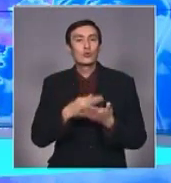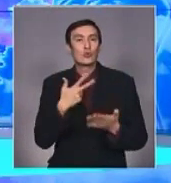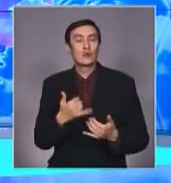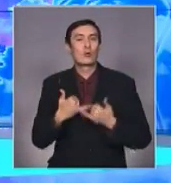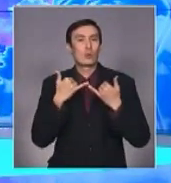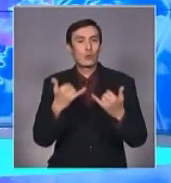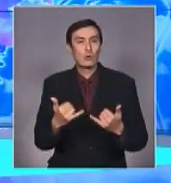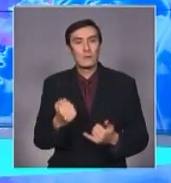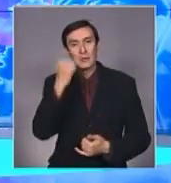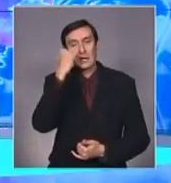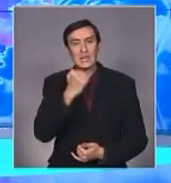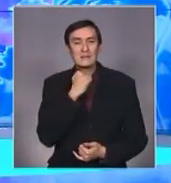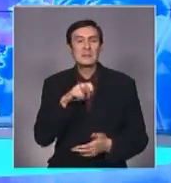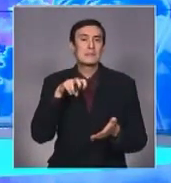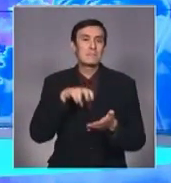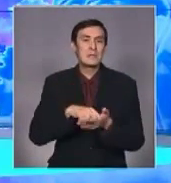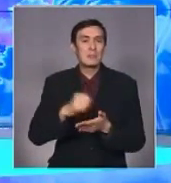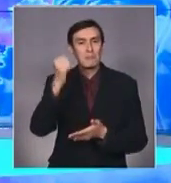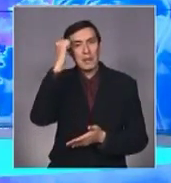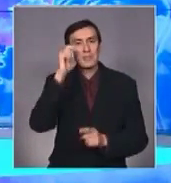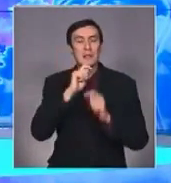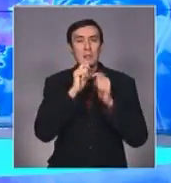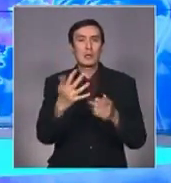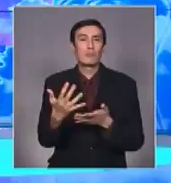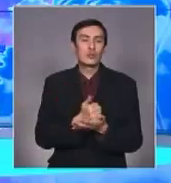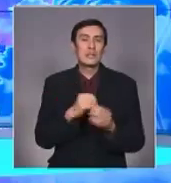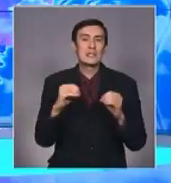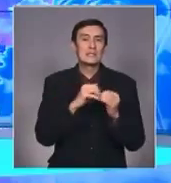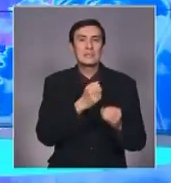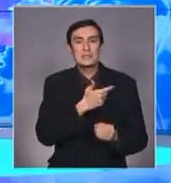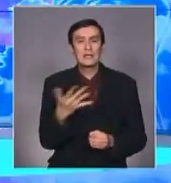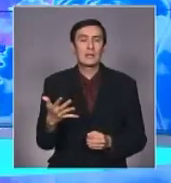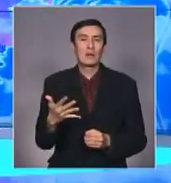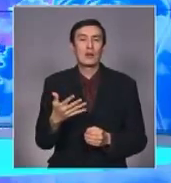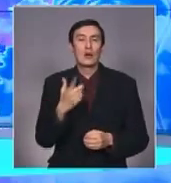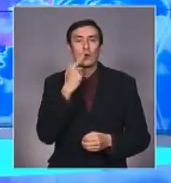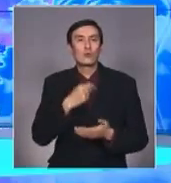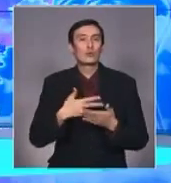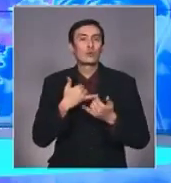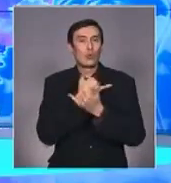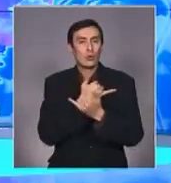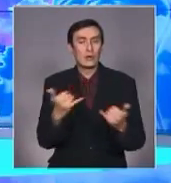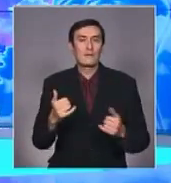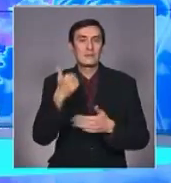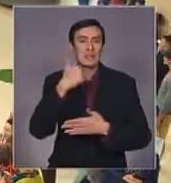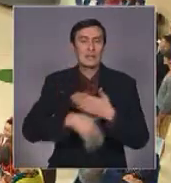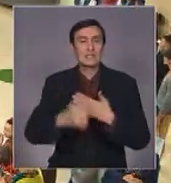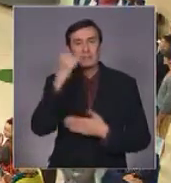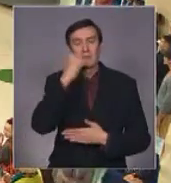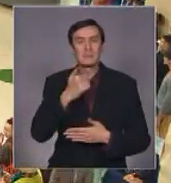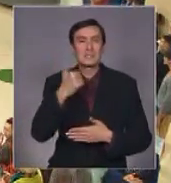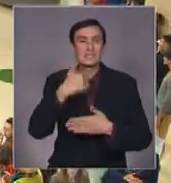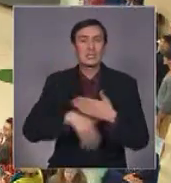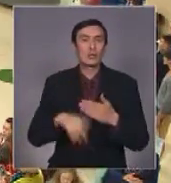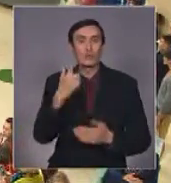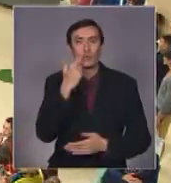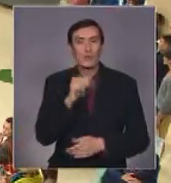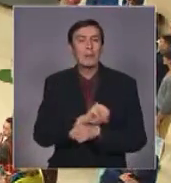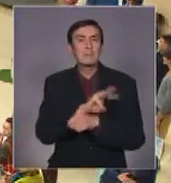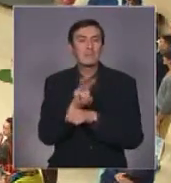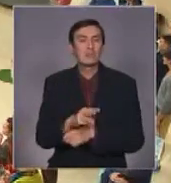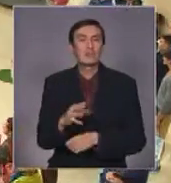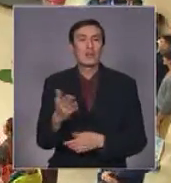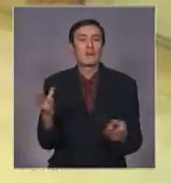крови. Благодарственные письма и памятные подарки получили десятки доноров столицы. Благодаря им Центр крови Астаны обеспечивает